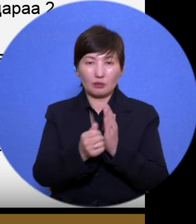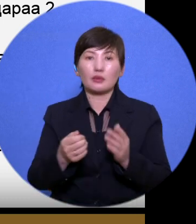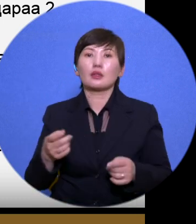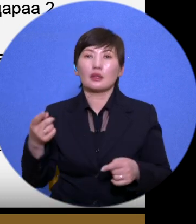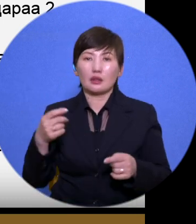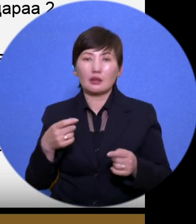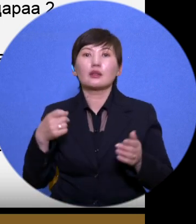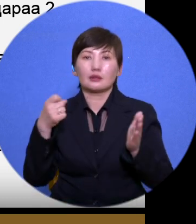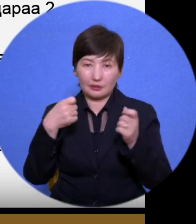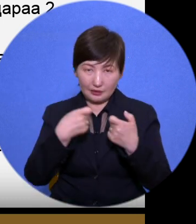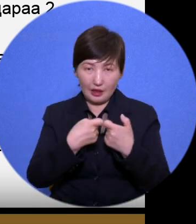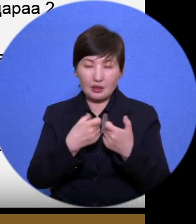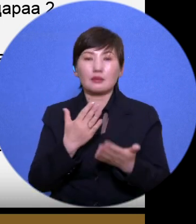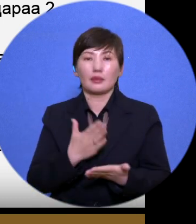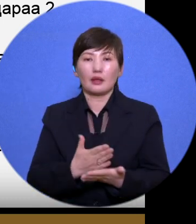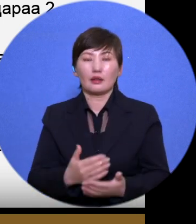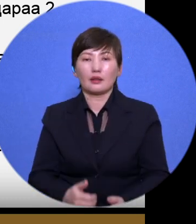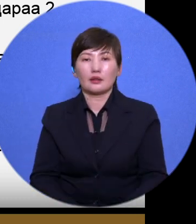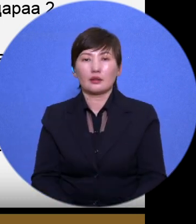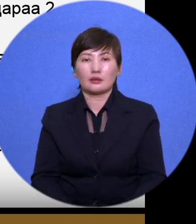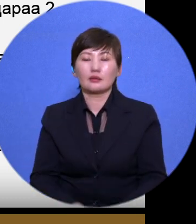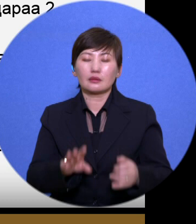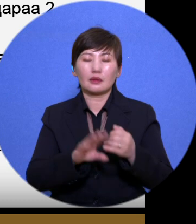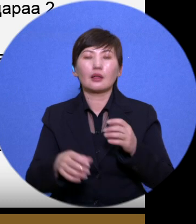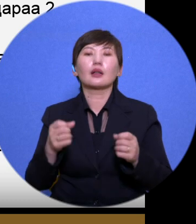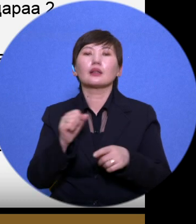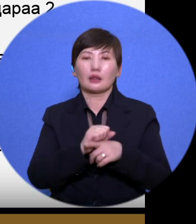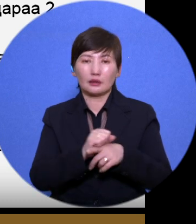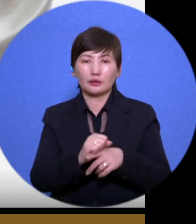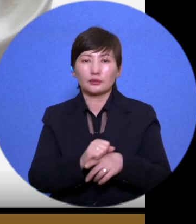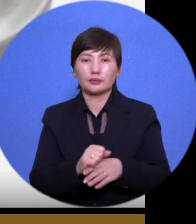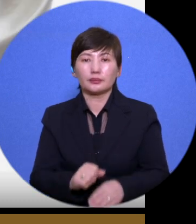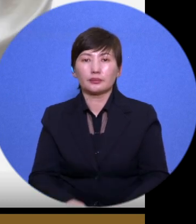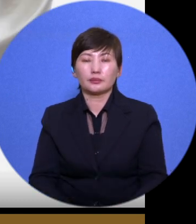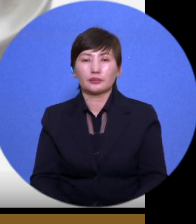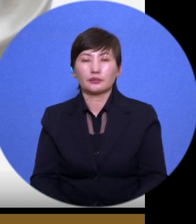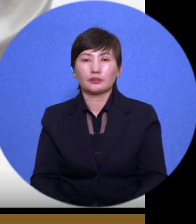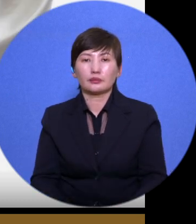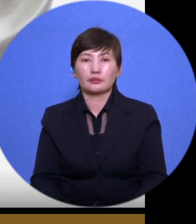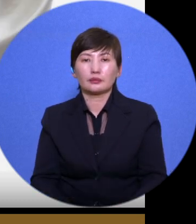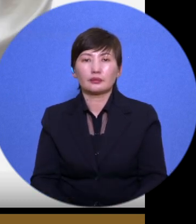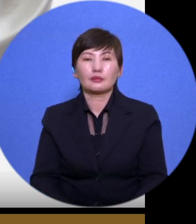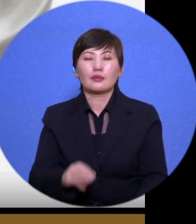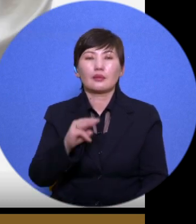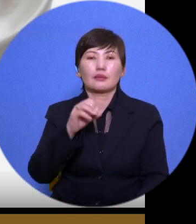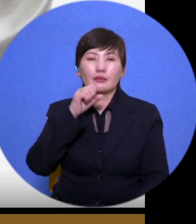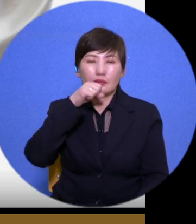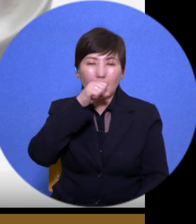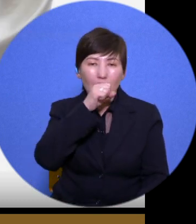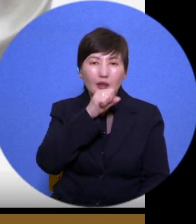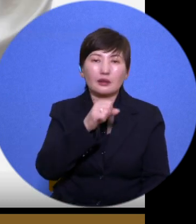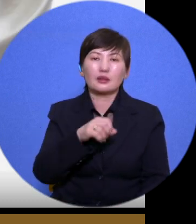энэ туршилтаас харагдаж байна. За, дараагийн даалгавар нь хөрөнгө болгож авсан тарганд ямар бичил витамин